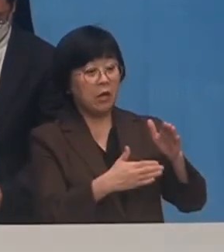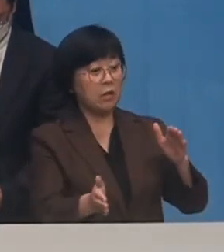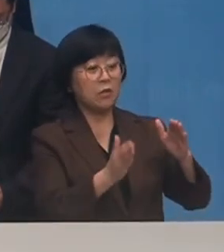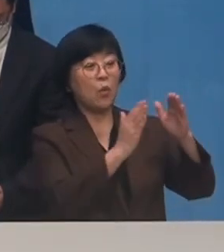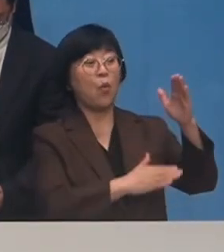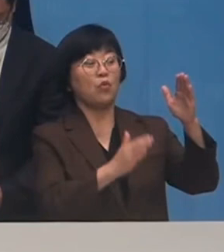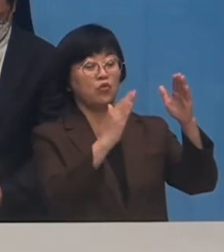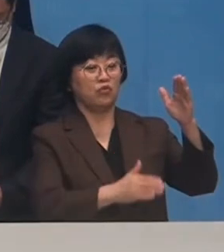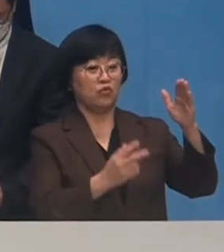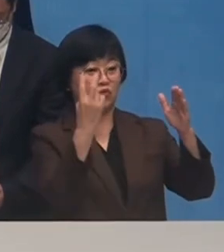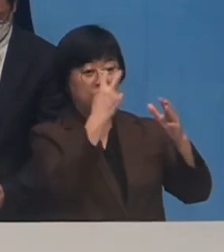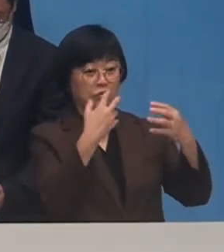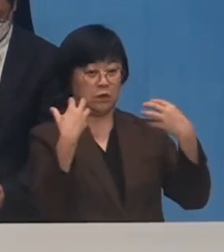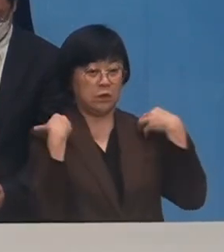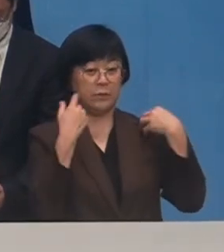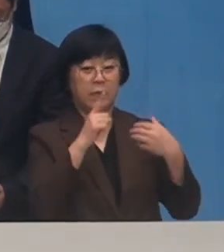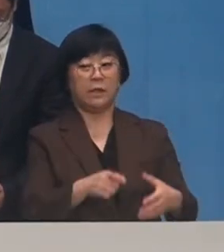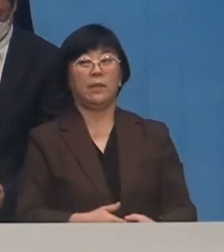공수처였습니다.